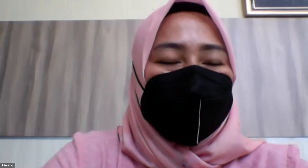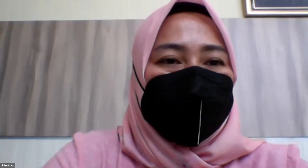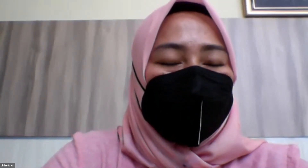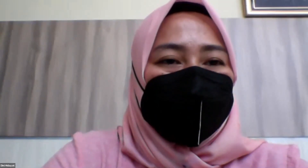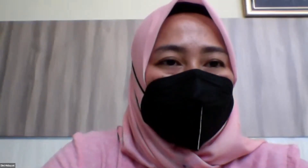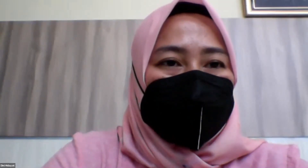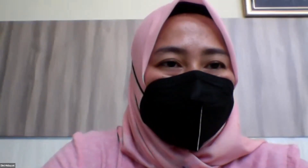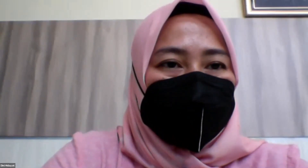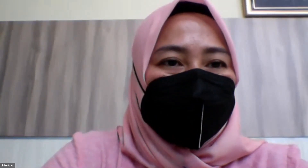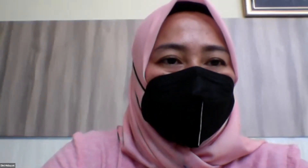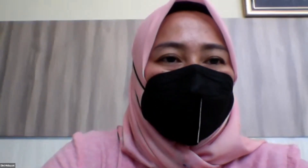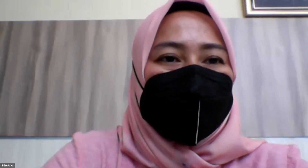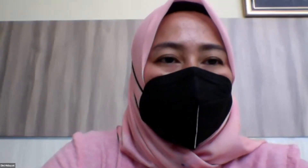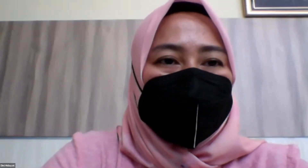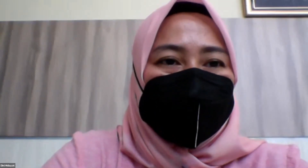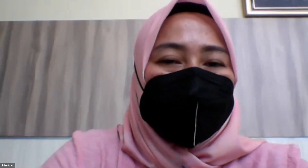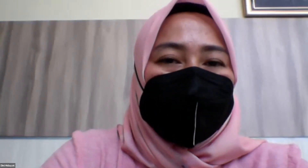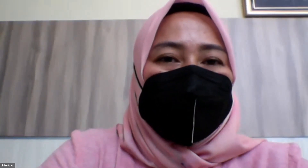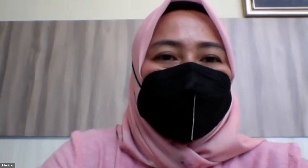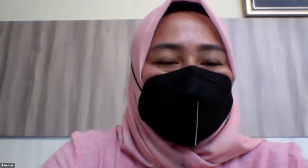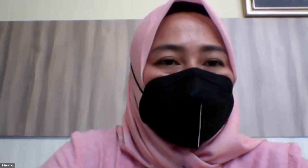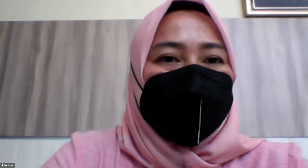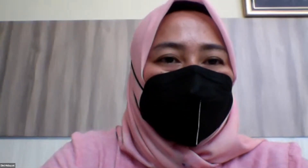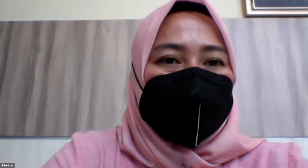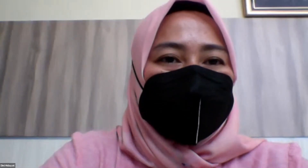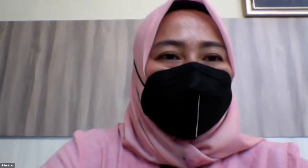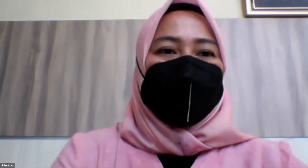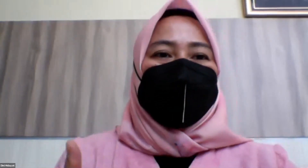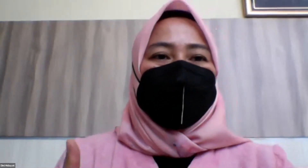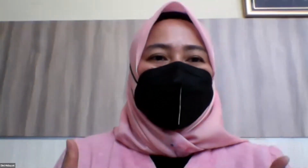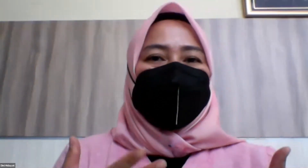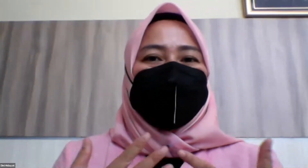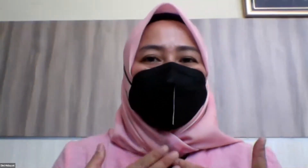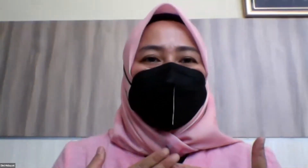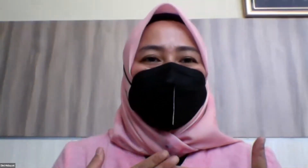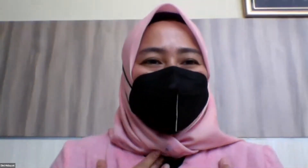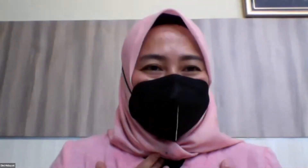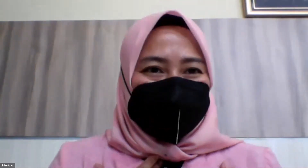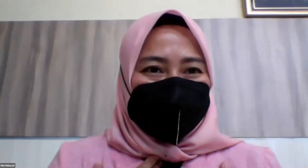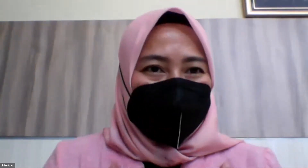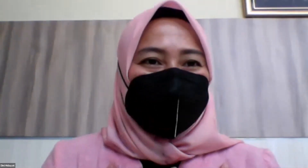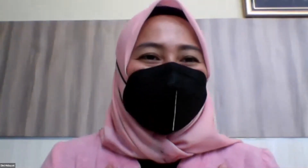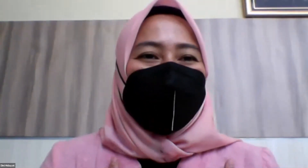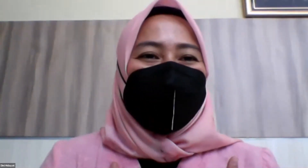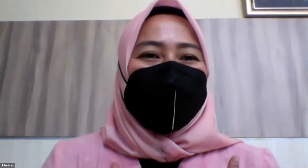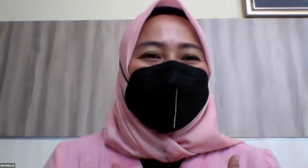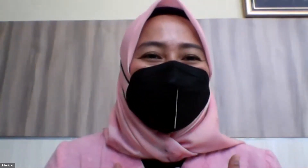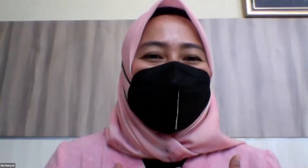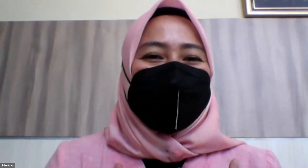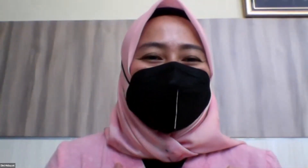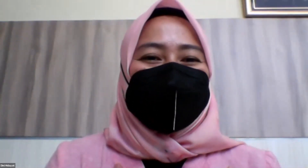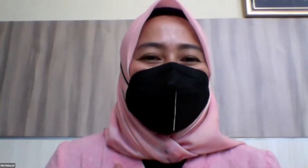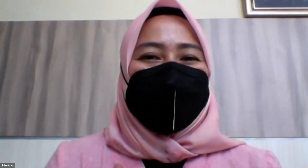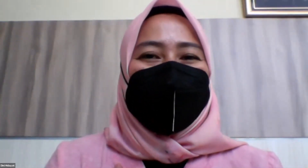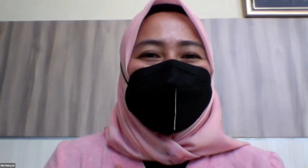mau di Puskesmas, mau di rumah sakit, tentu saja proteksi untuk diri kita, terutama